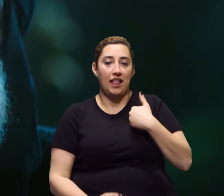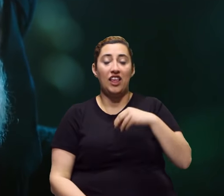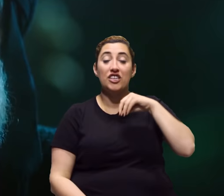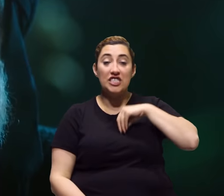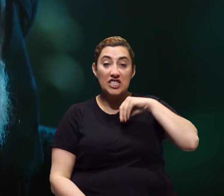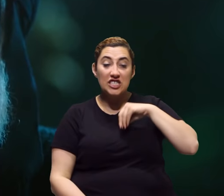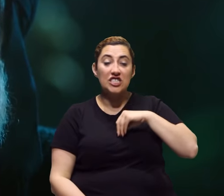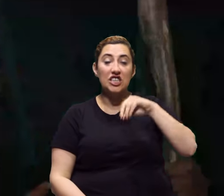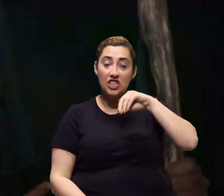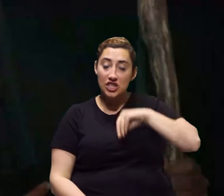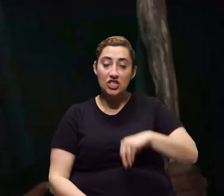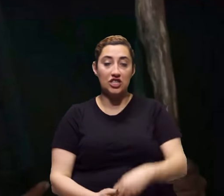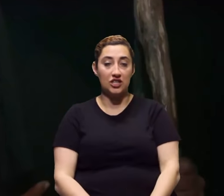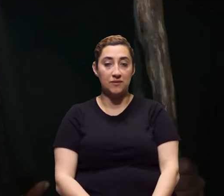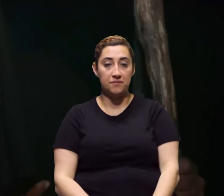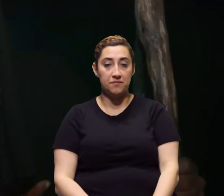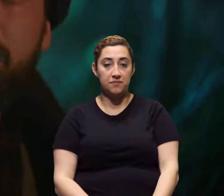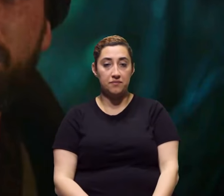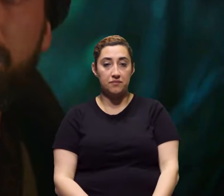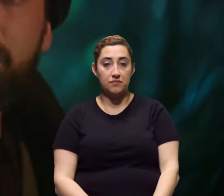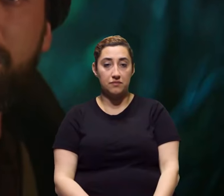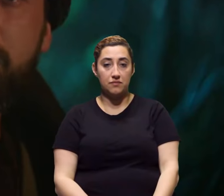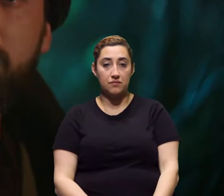içe içe.